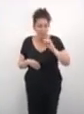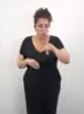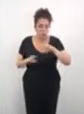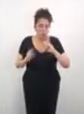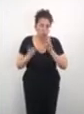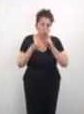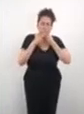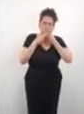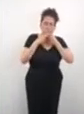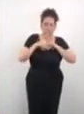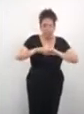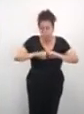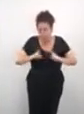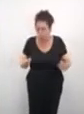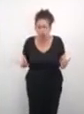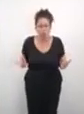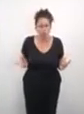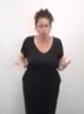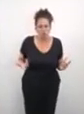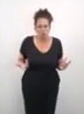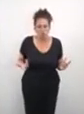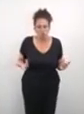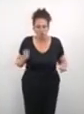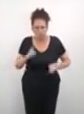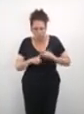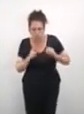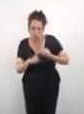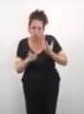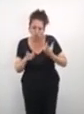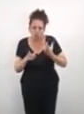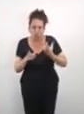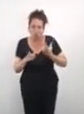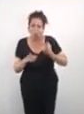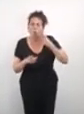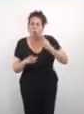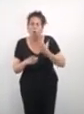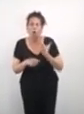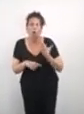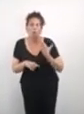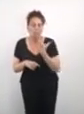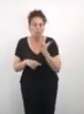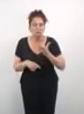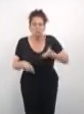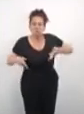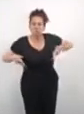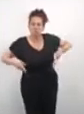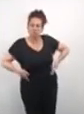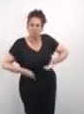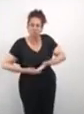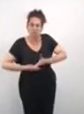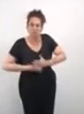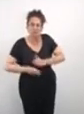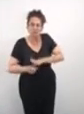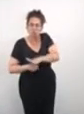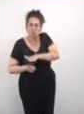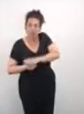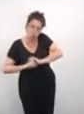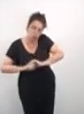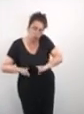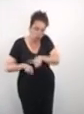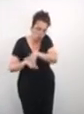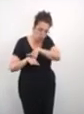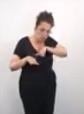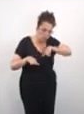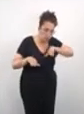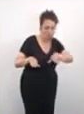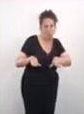dit, et ne doit surtout pas masquer le travail de fond que nous menons depuis 2 ans en responsabilité et en parfaite complémentarité